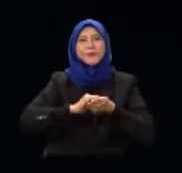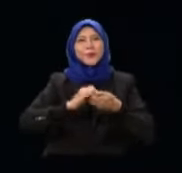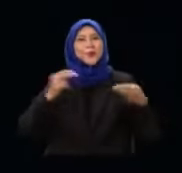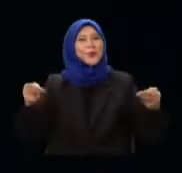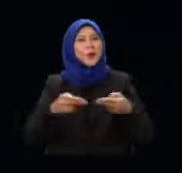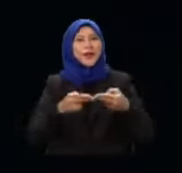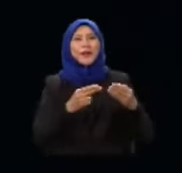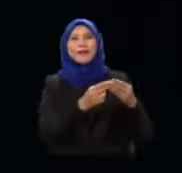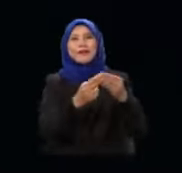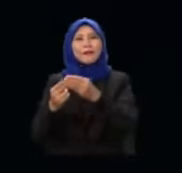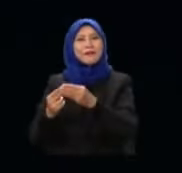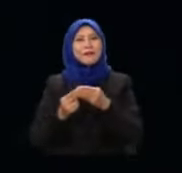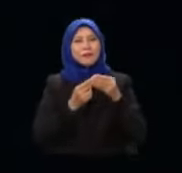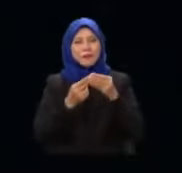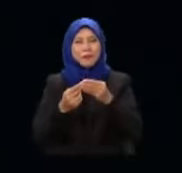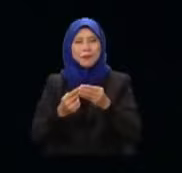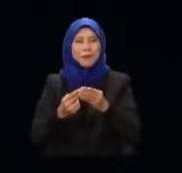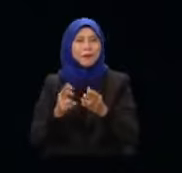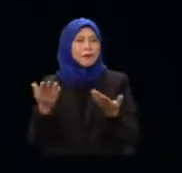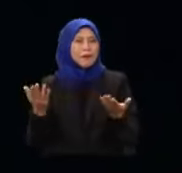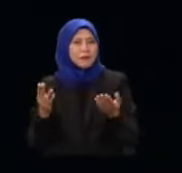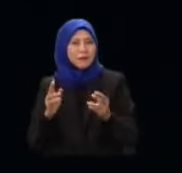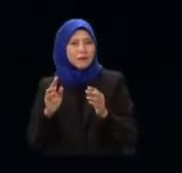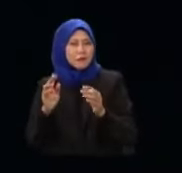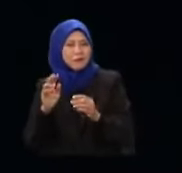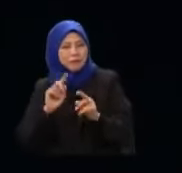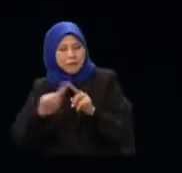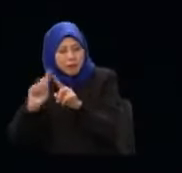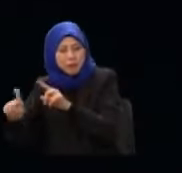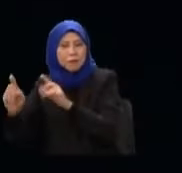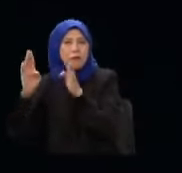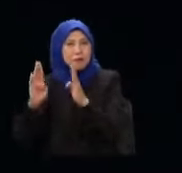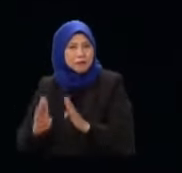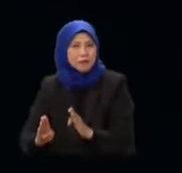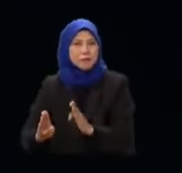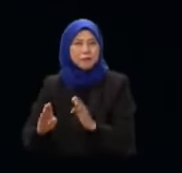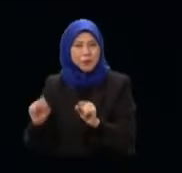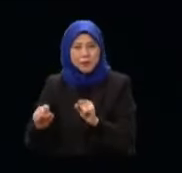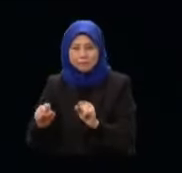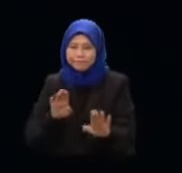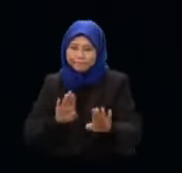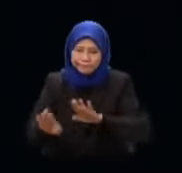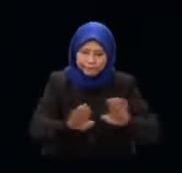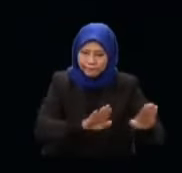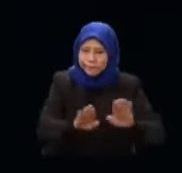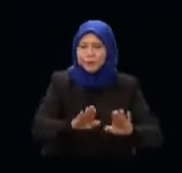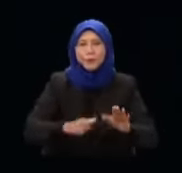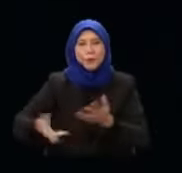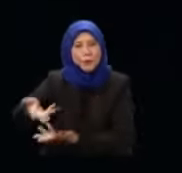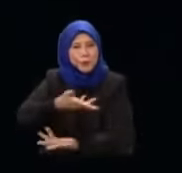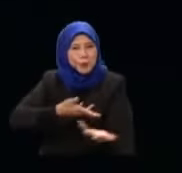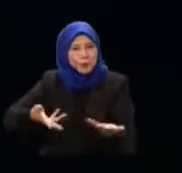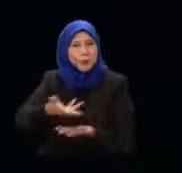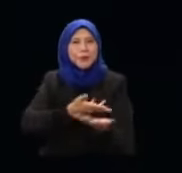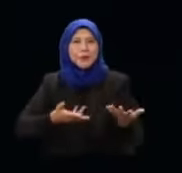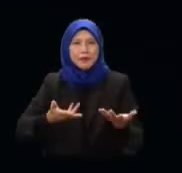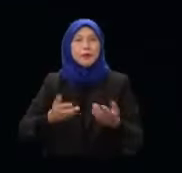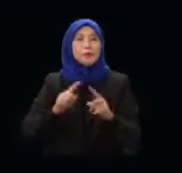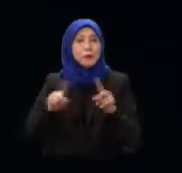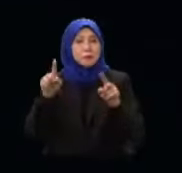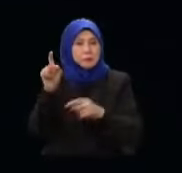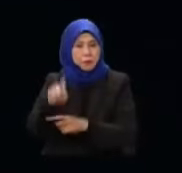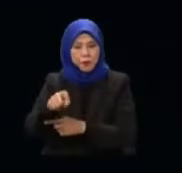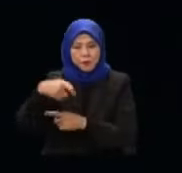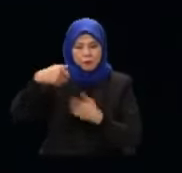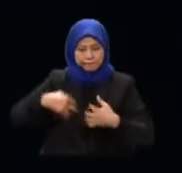antara kaum dengan agama-agama dibawa sifat toleransi dan sebagainya tetapi plan khusus itu perlu